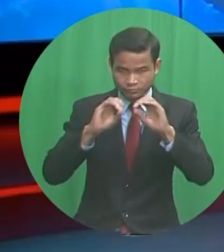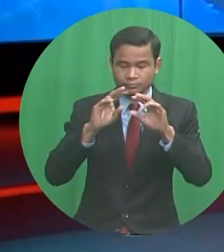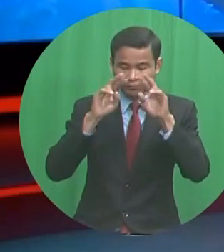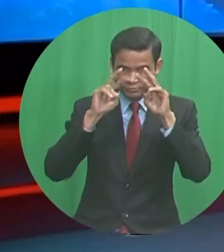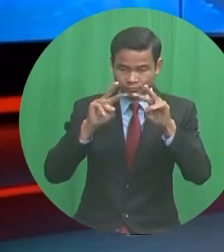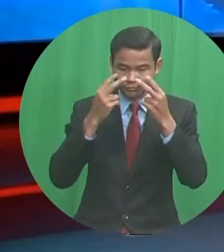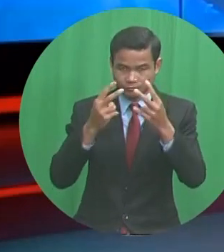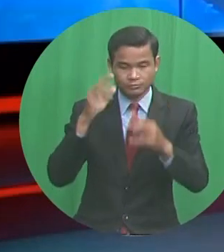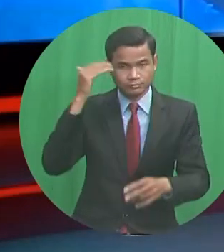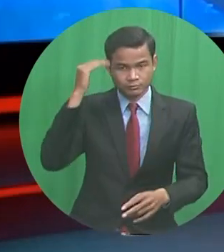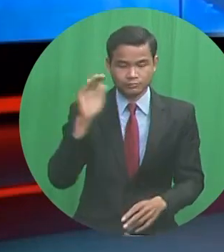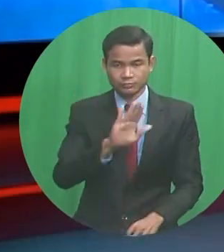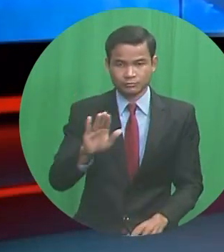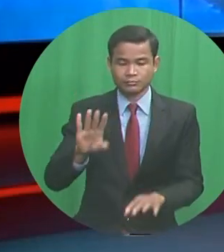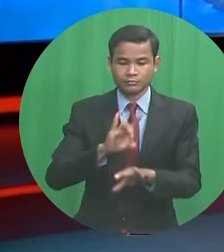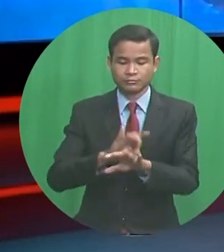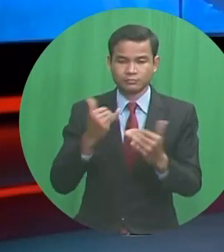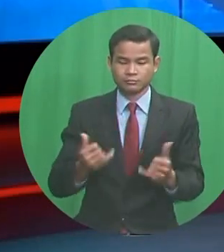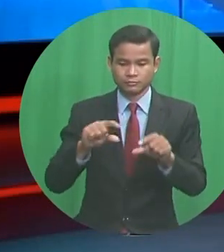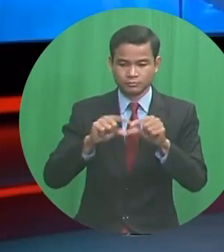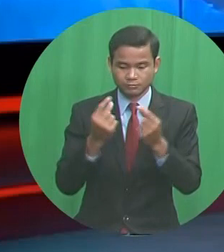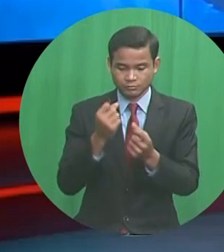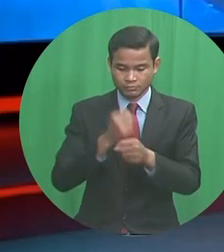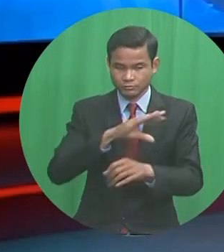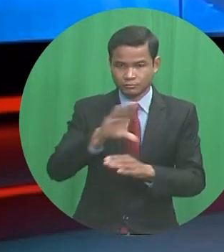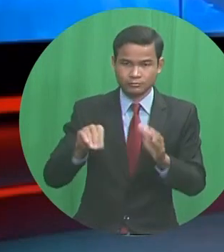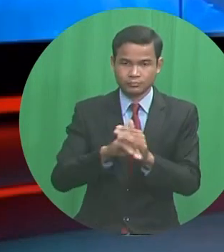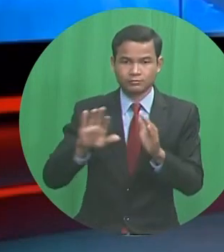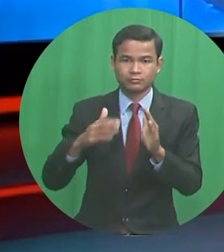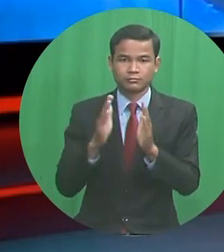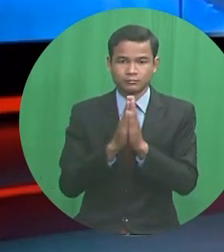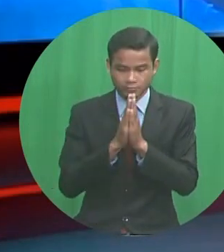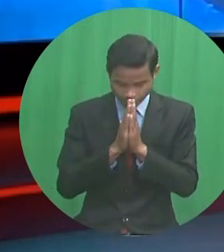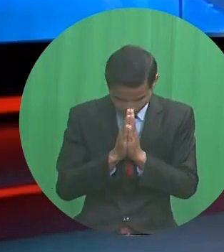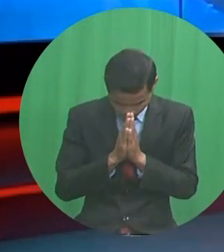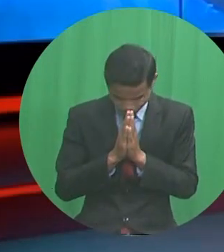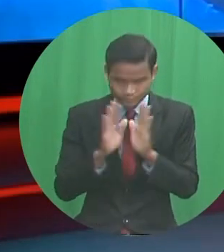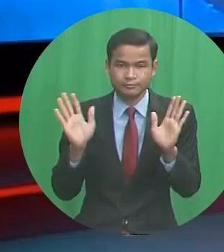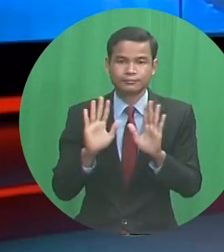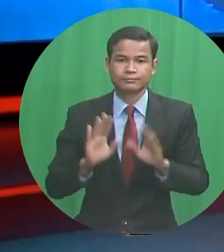ក្នុងរយៈពេលប្រមាណឆ្នាំកន្លងមកនេះទូរទស្សន៍ឯកជនជាទីគោរពព័ត៌មានជាតិនិងអន្តរជាតិដែលទូរទស្សន៍ឯកជនបានតាមដានទស្សនានៅពេលនេះចប់តែប៉ុណ្ណេះសូមថ្លែងអំណរគុណយ៉ាងជ្រាលជ្រៅសម្រាប់ការចំណាយពេលនៅក្នុងការតាមដានទស្សនារបស់អស់លោកអ្នកនៅពេលនេះដែរខ្ញុំបាទរួមជាមួយនឹងក្រុមការងារសូមអរគុណសូមគោរពលា